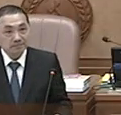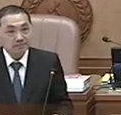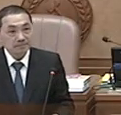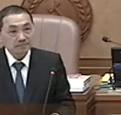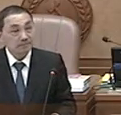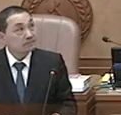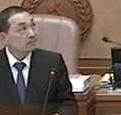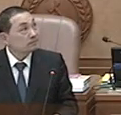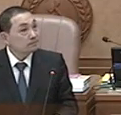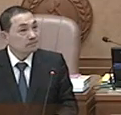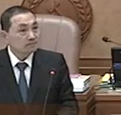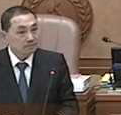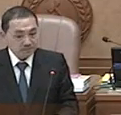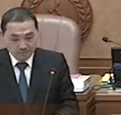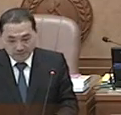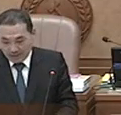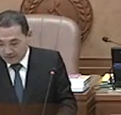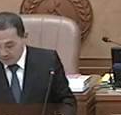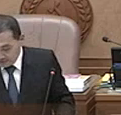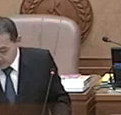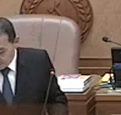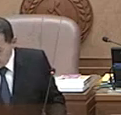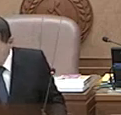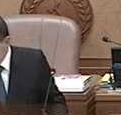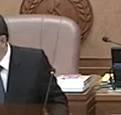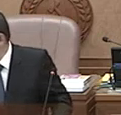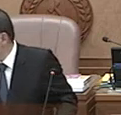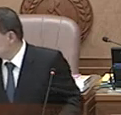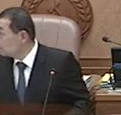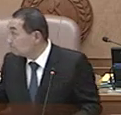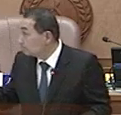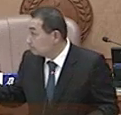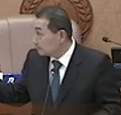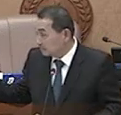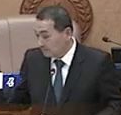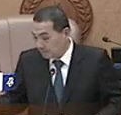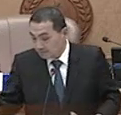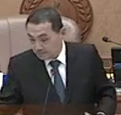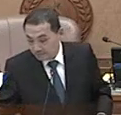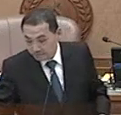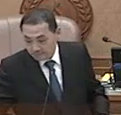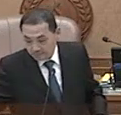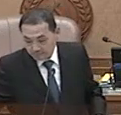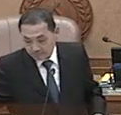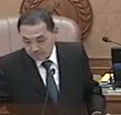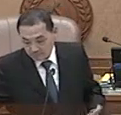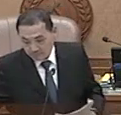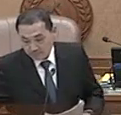市长请回，我们上午时间已到，休息室下午2点。